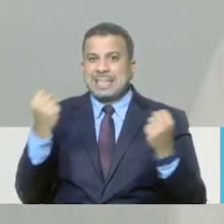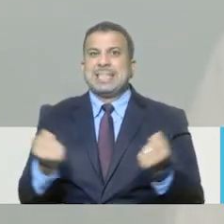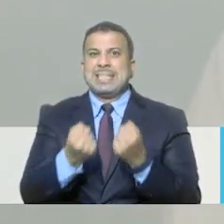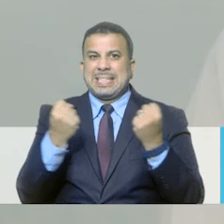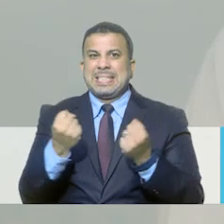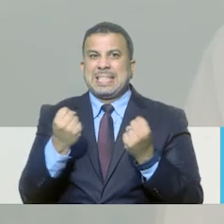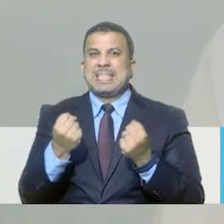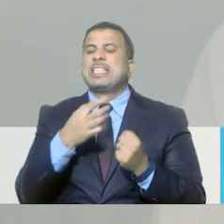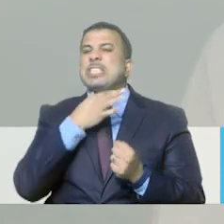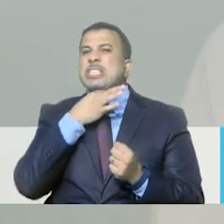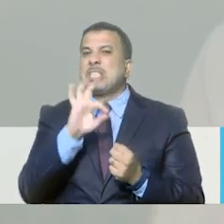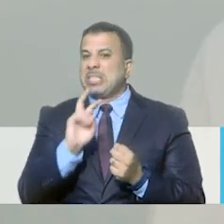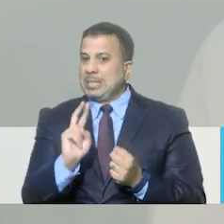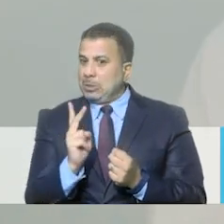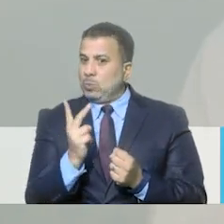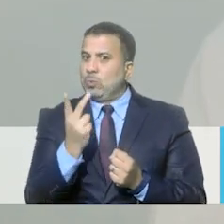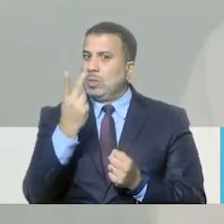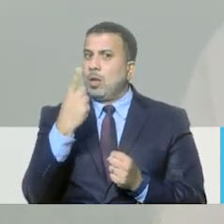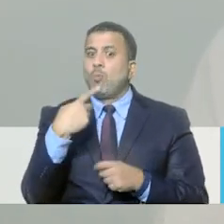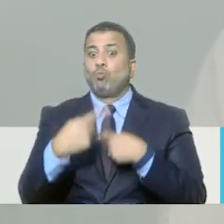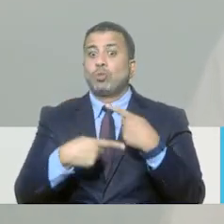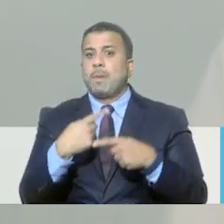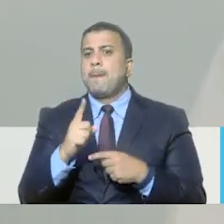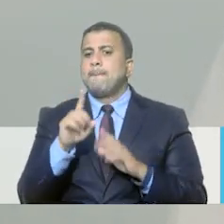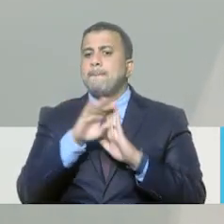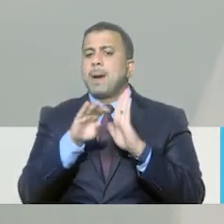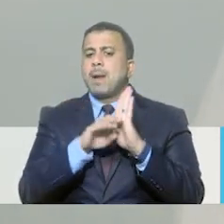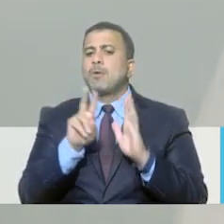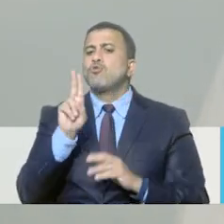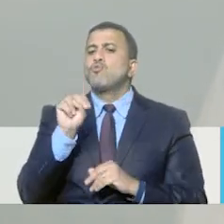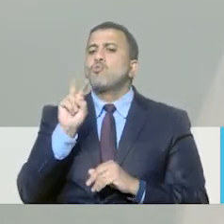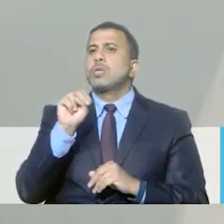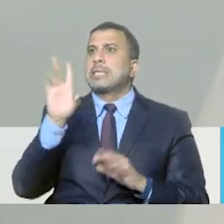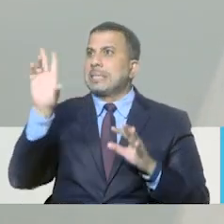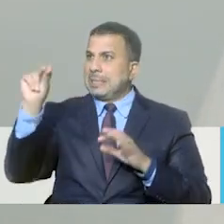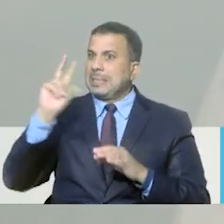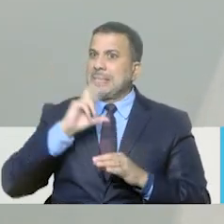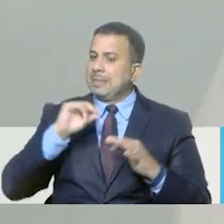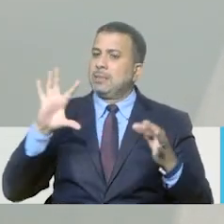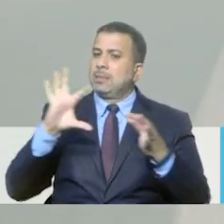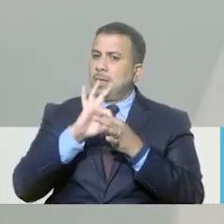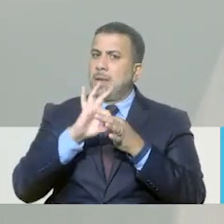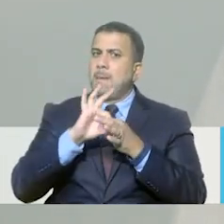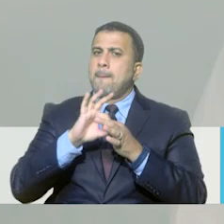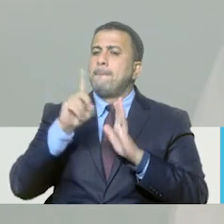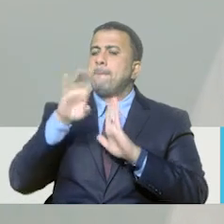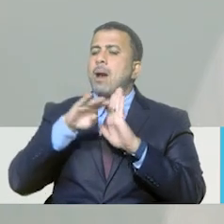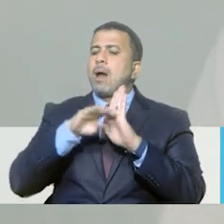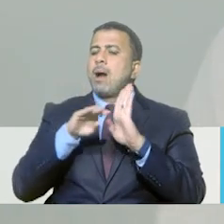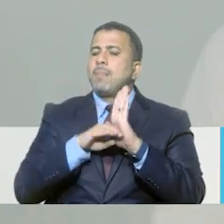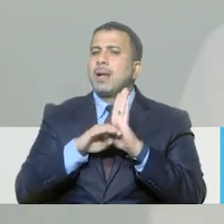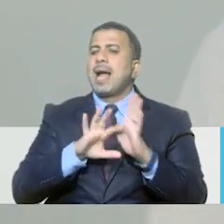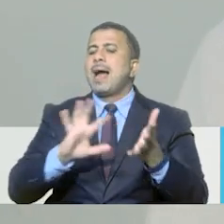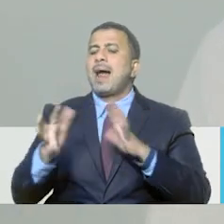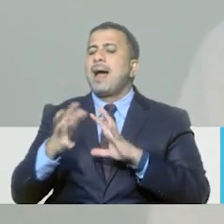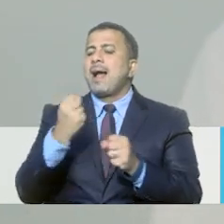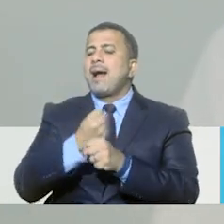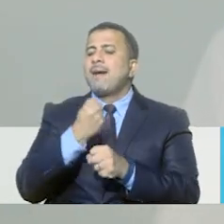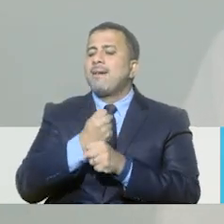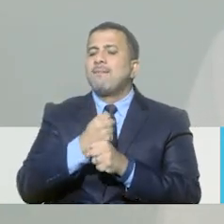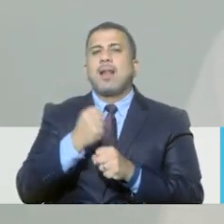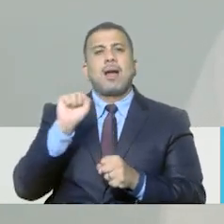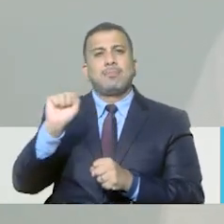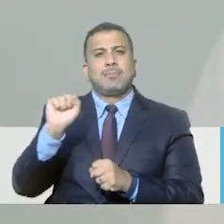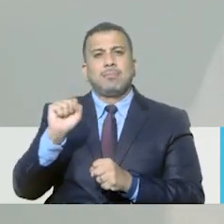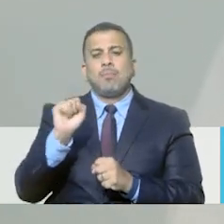على مواكبة ويكونوا متابعين لبرامج اليونسكو ويكونوا أيضا متابعين لآليات العمل في تلك